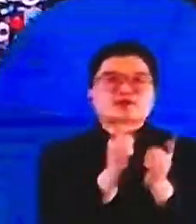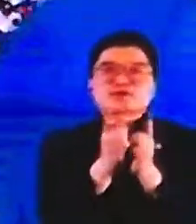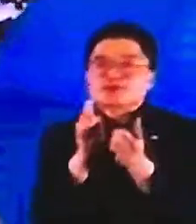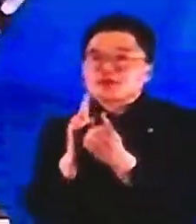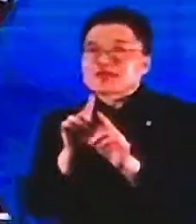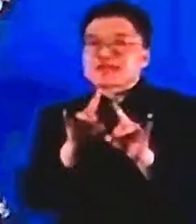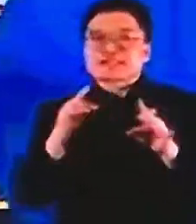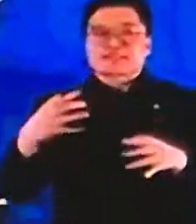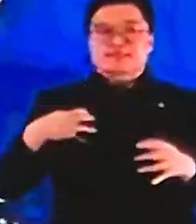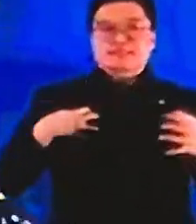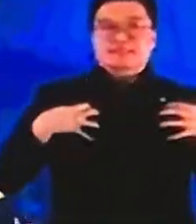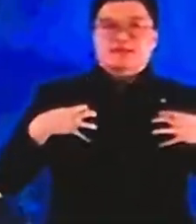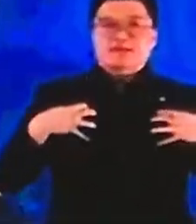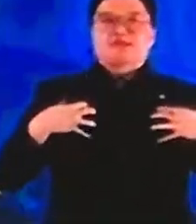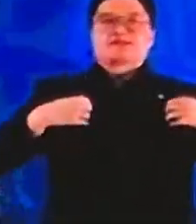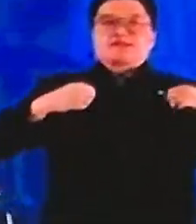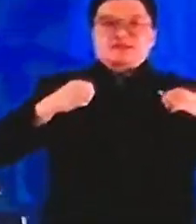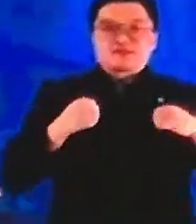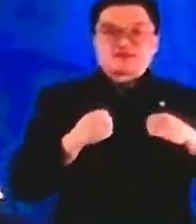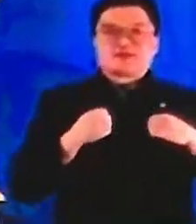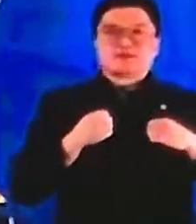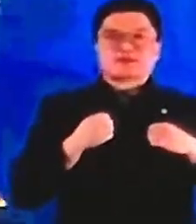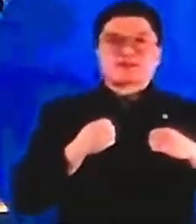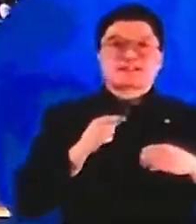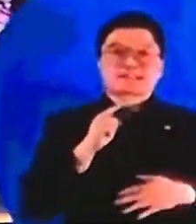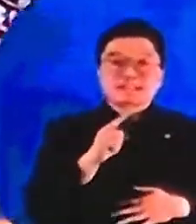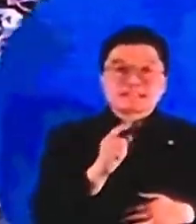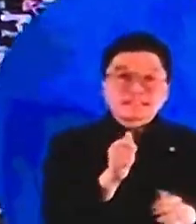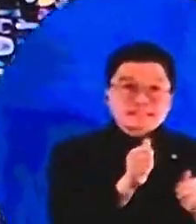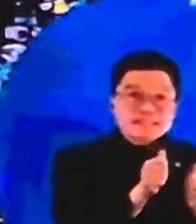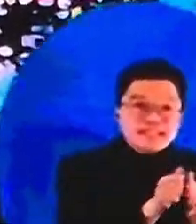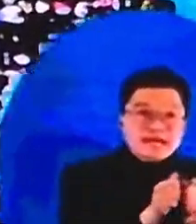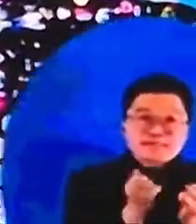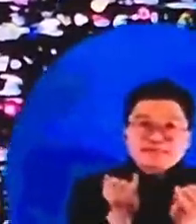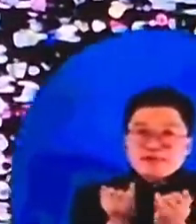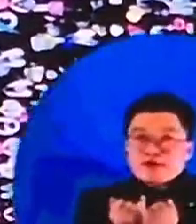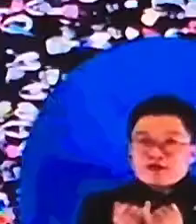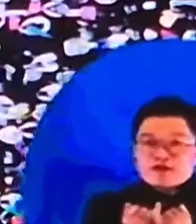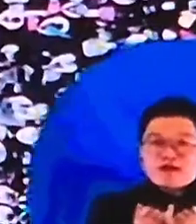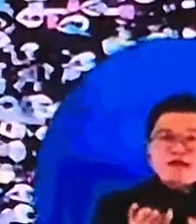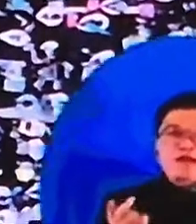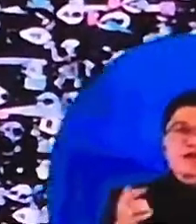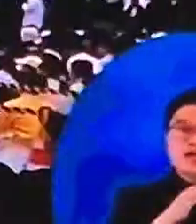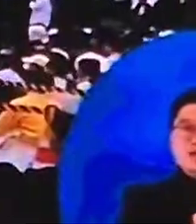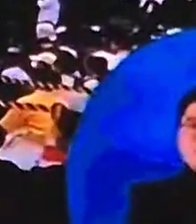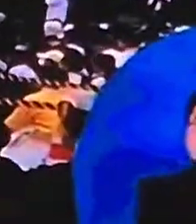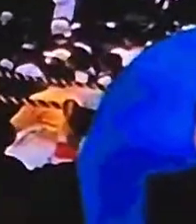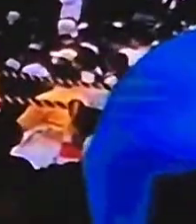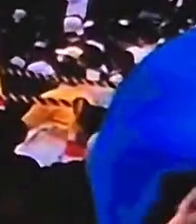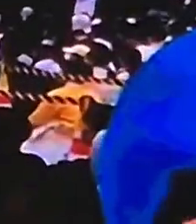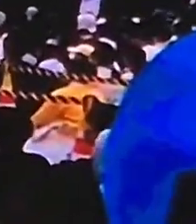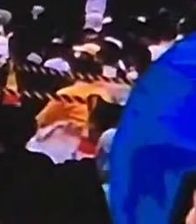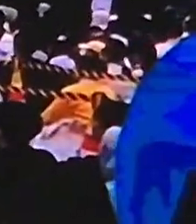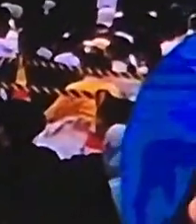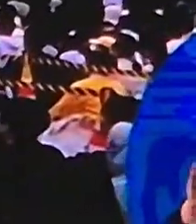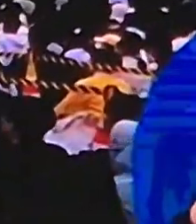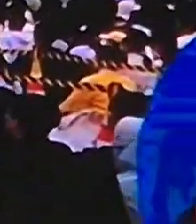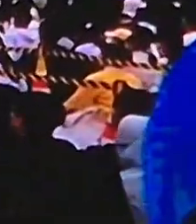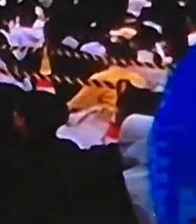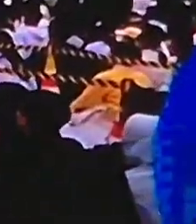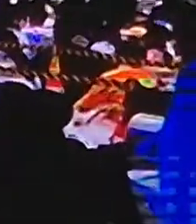순종하는 것입니다. 그것이 도리어 남녀가 동등하게 건강한 가정으로 가는 비결이